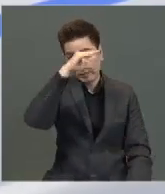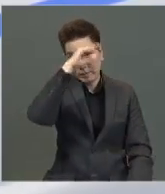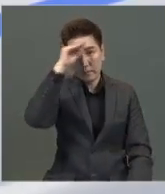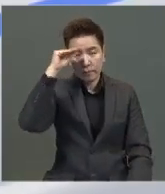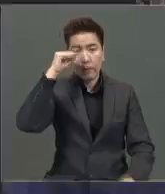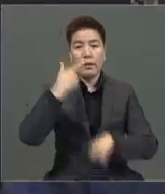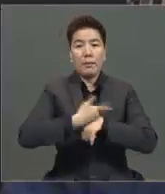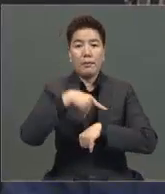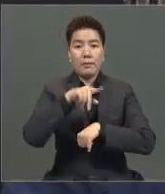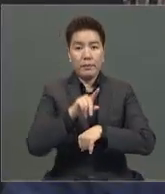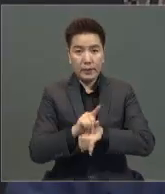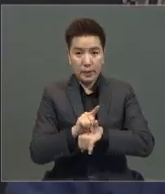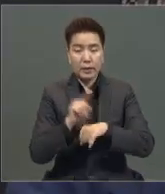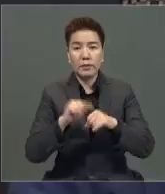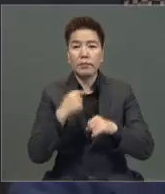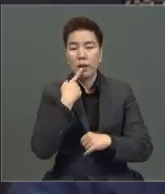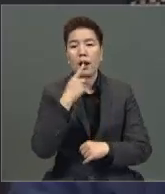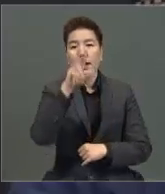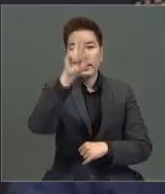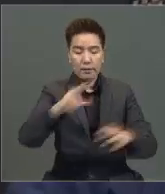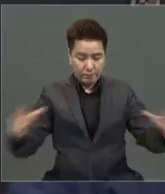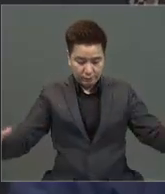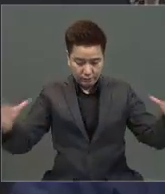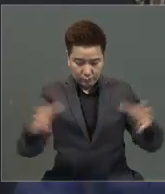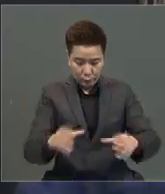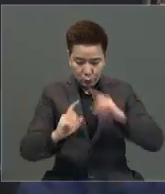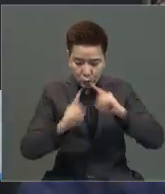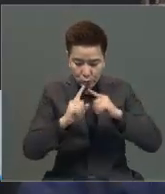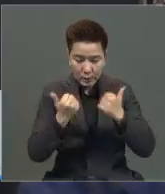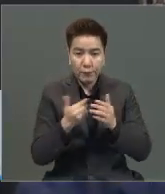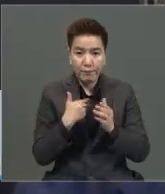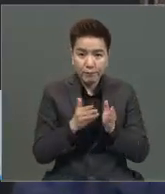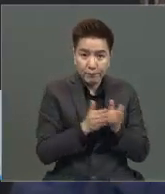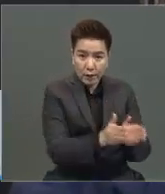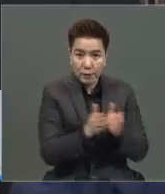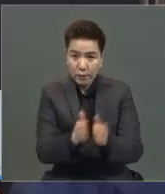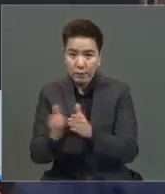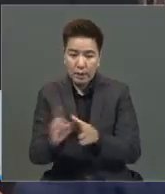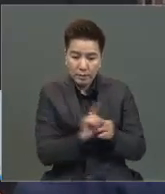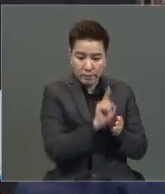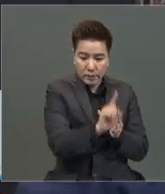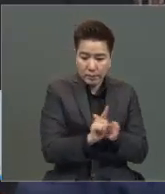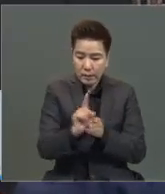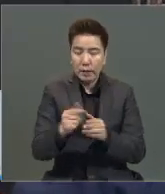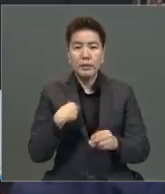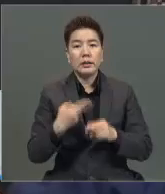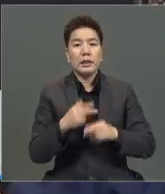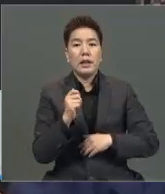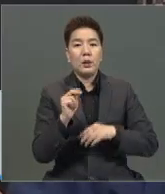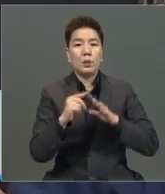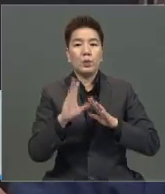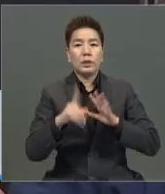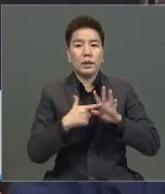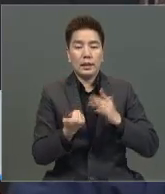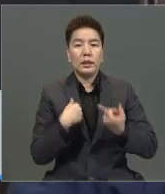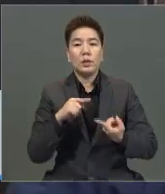ภัยประธานสภาผู้แทนราษฎรก็นัดมาพูดคุยอย่างที่บอกมี3ฝ่ายนะคะมีตัวแทนไม่ว่าจะเป็นนายอนุชานาคาส